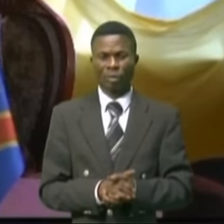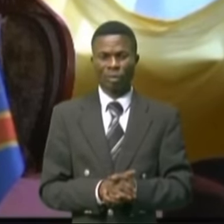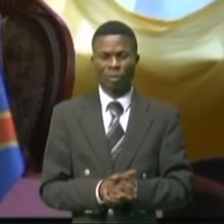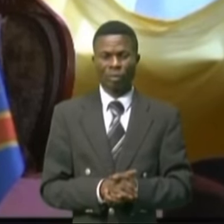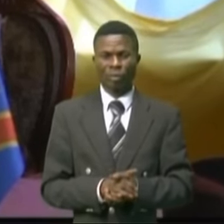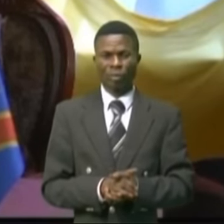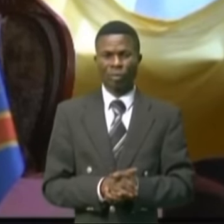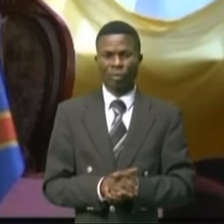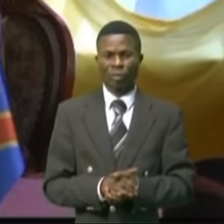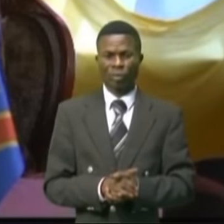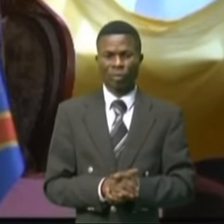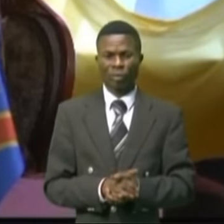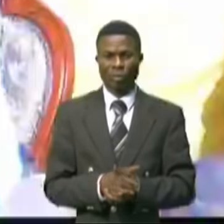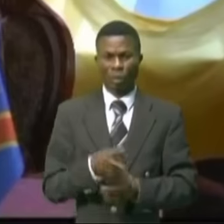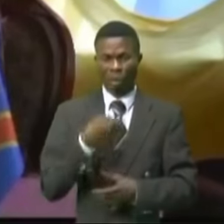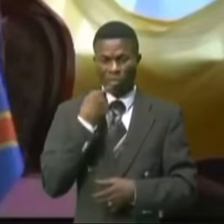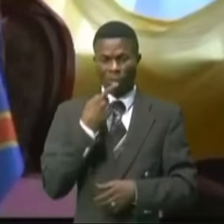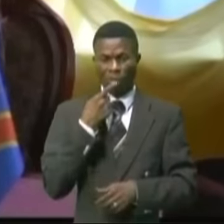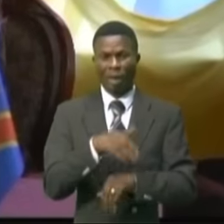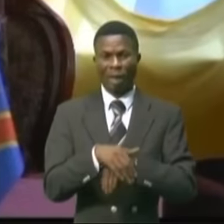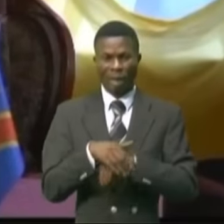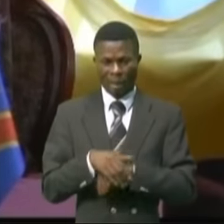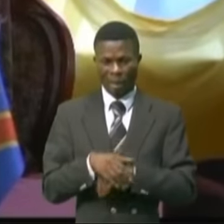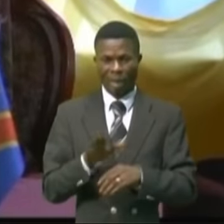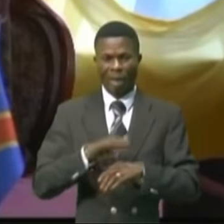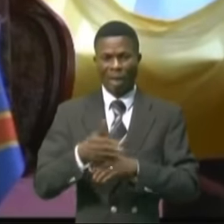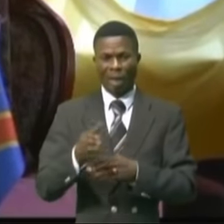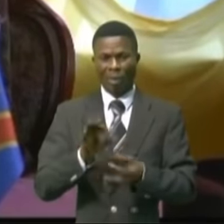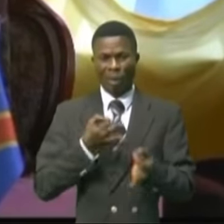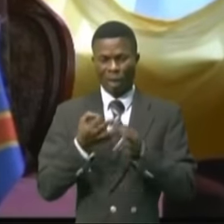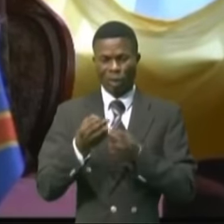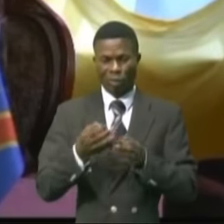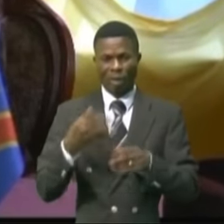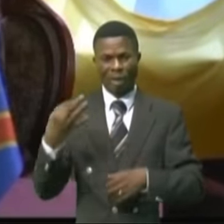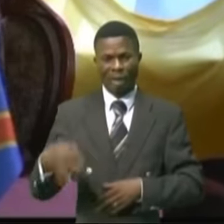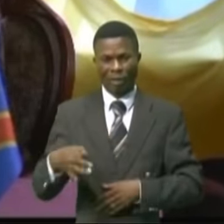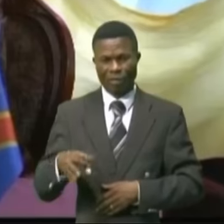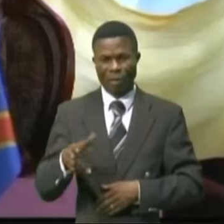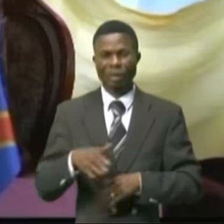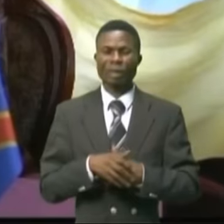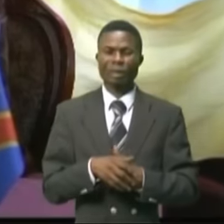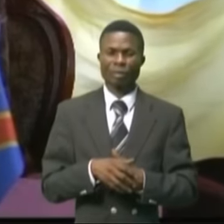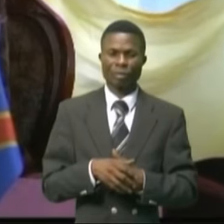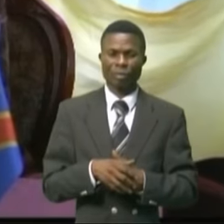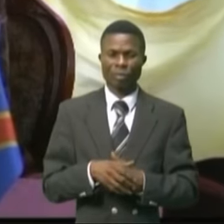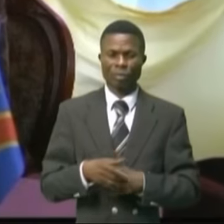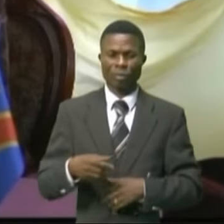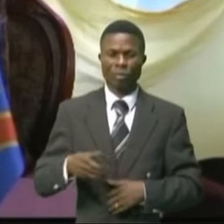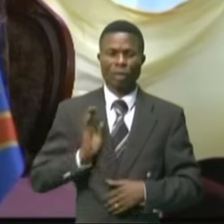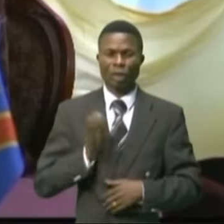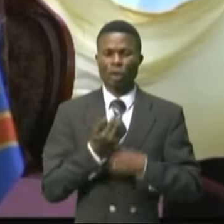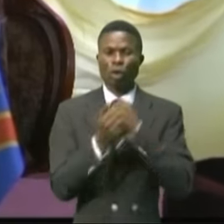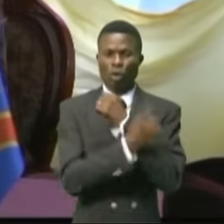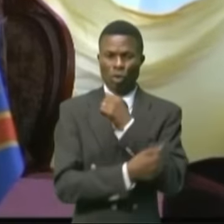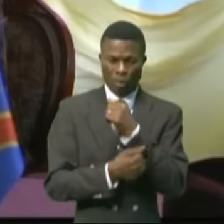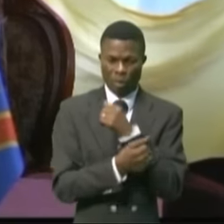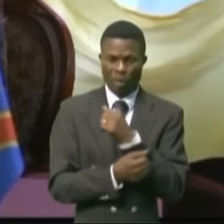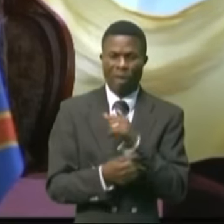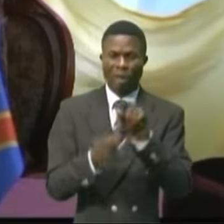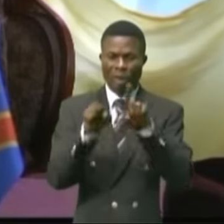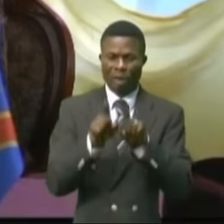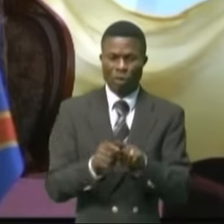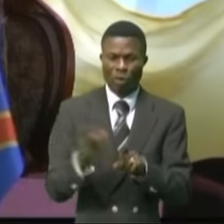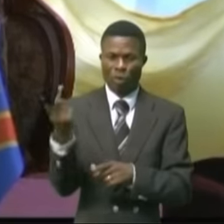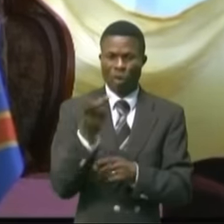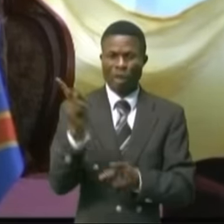most sincerely for a very warm welcome. Nos pays ainsi que nos deux peuples